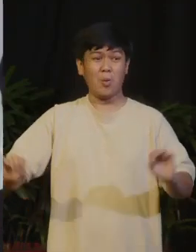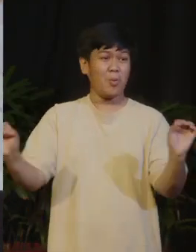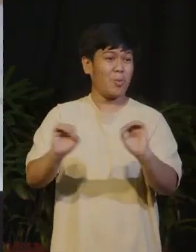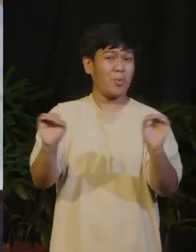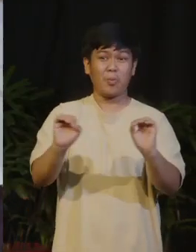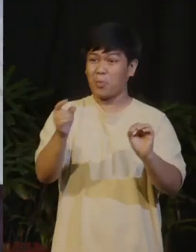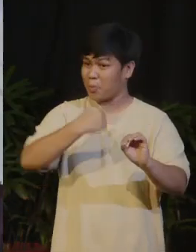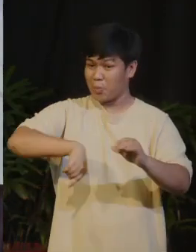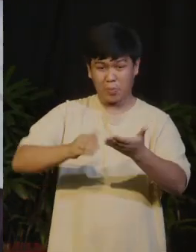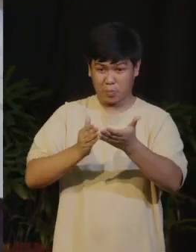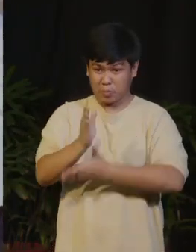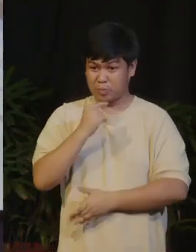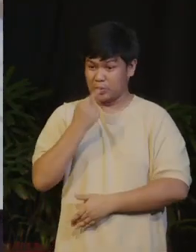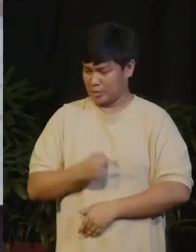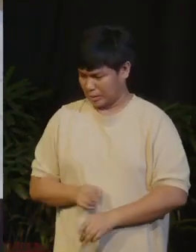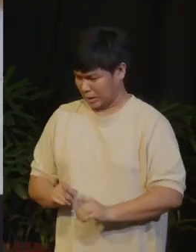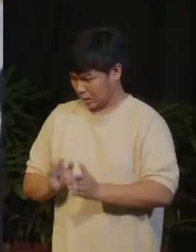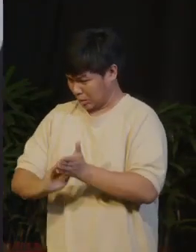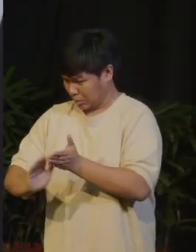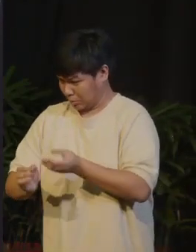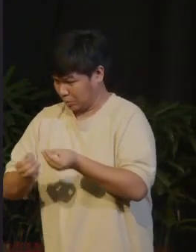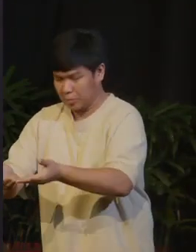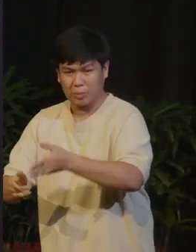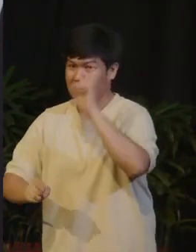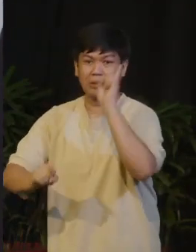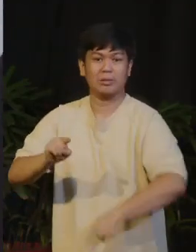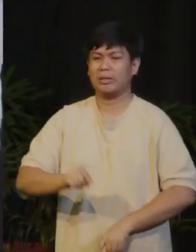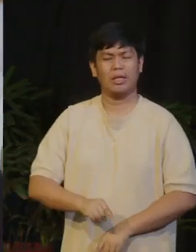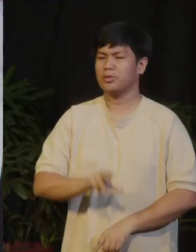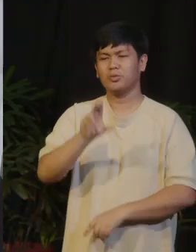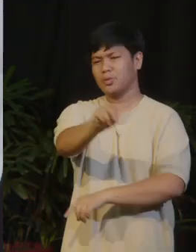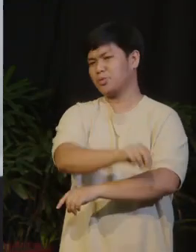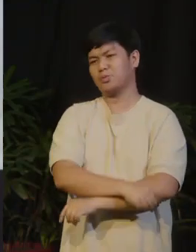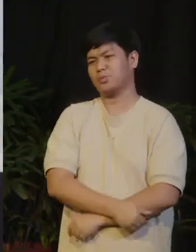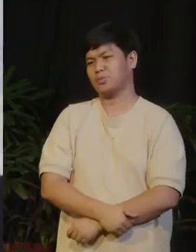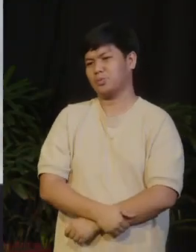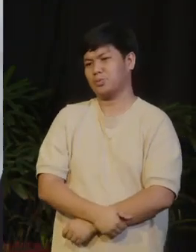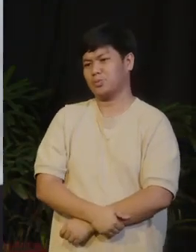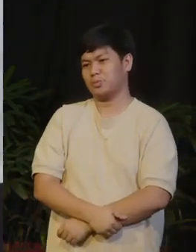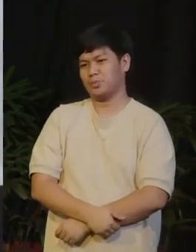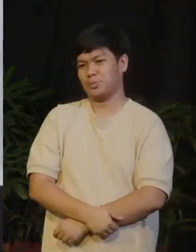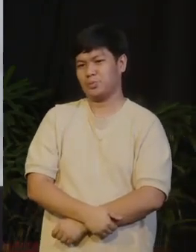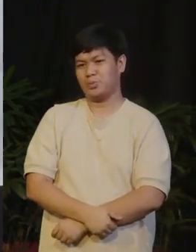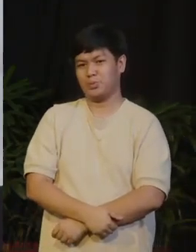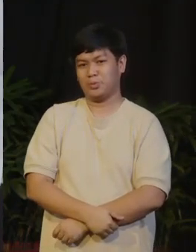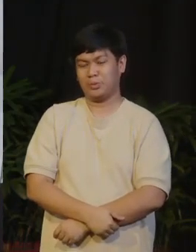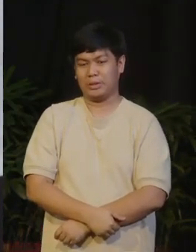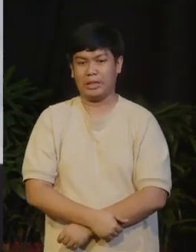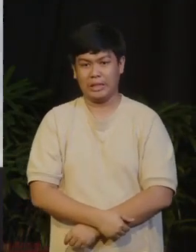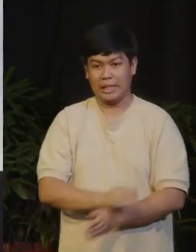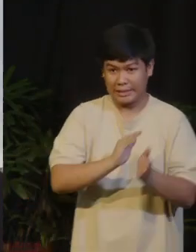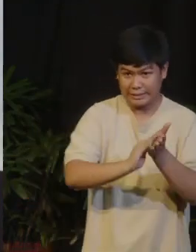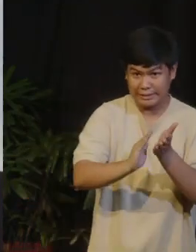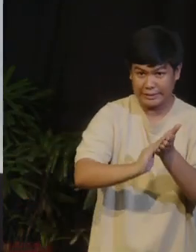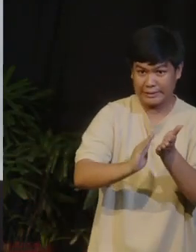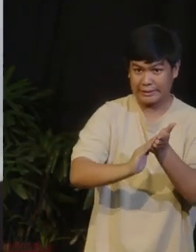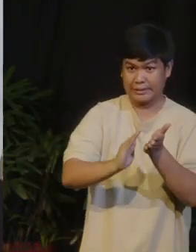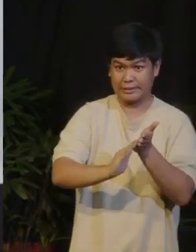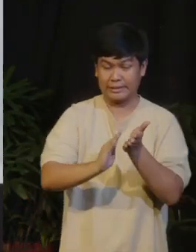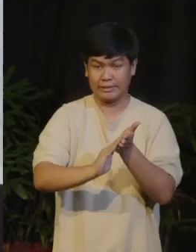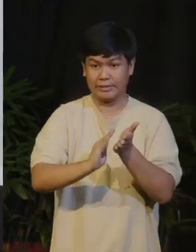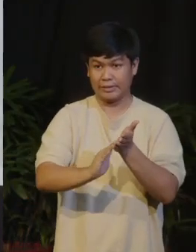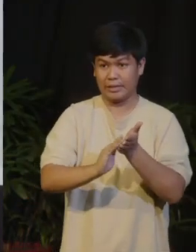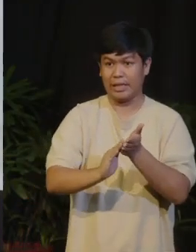karapatan na hindi magpatawad. Ang pagpapatawad po ay ang pag-withhold ng